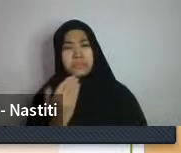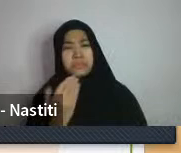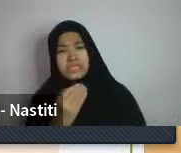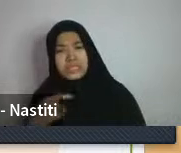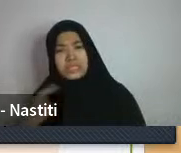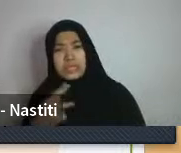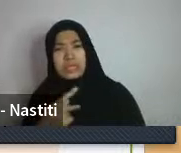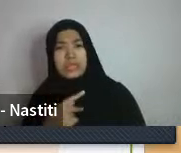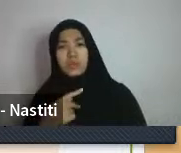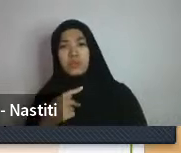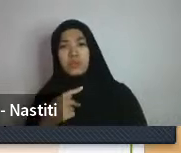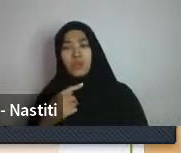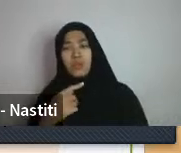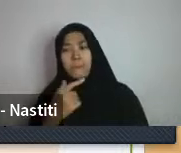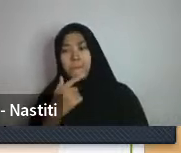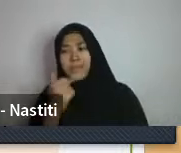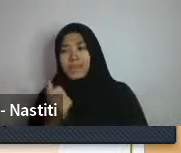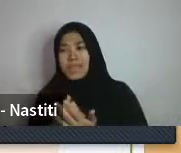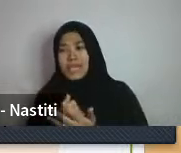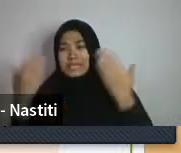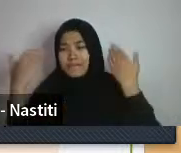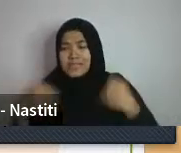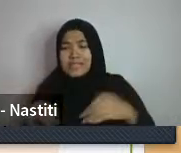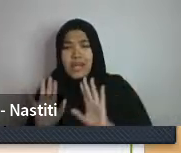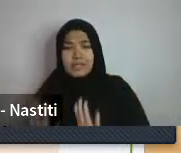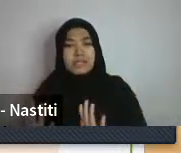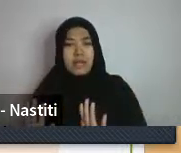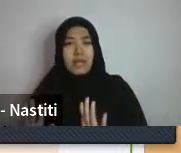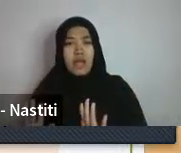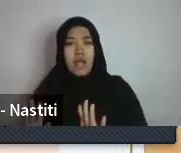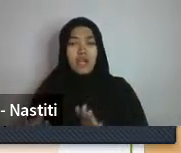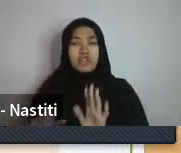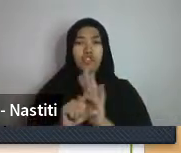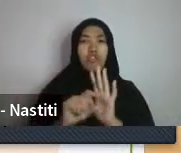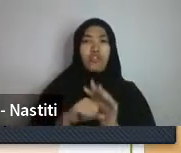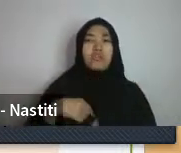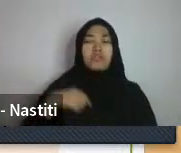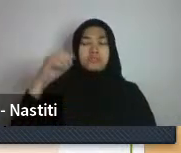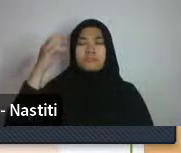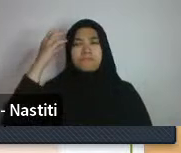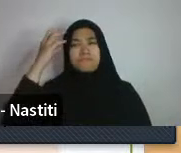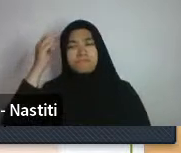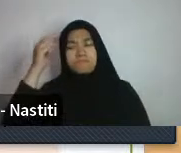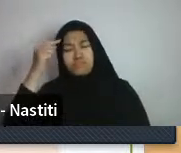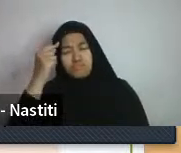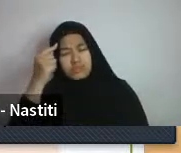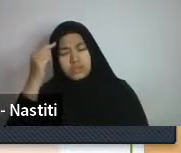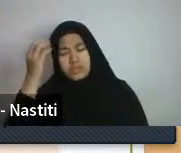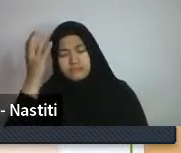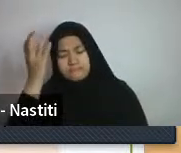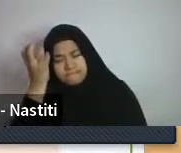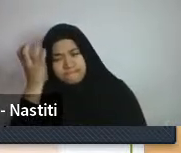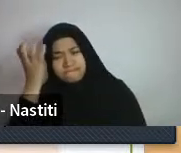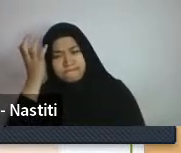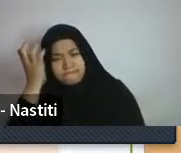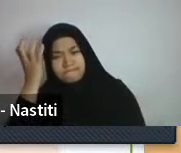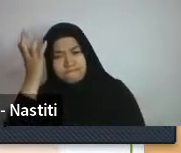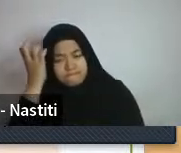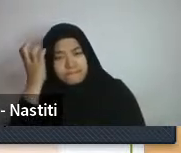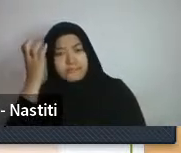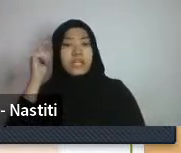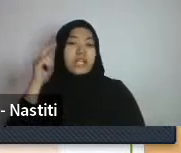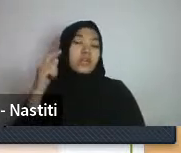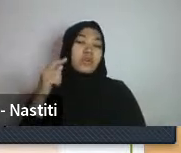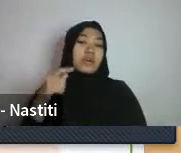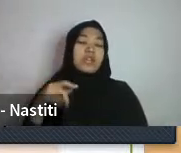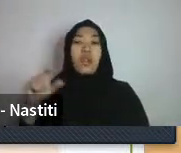dengan mudah kita akan mencari obat sakit kepala. Tapi ketika kita merasa kok saya sedih terus, ya kok saya